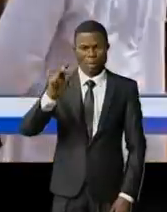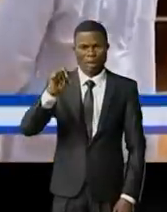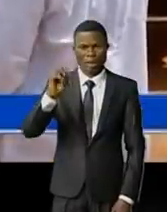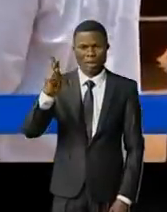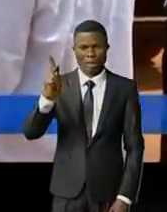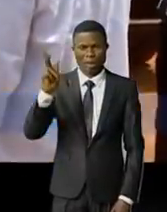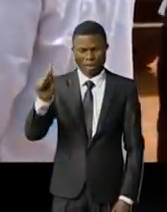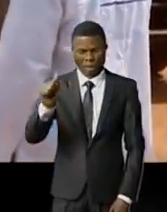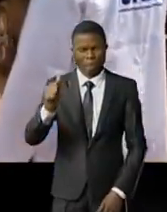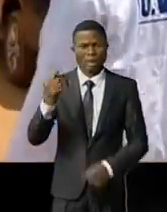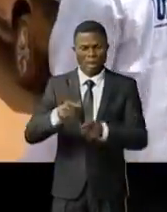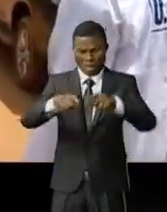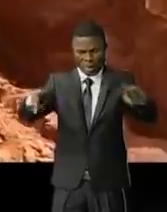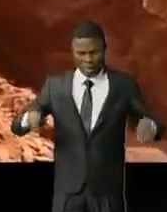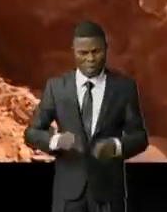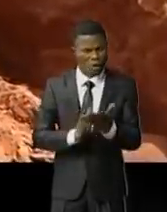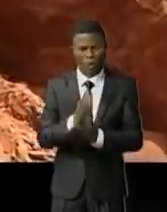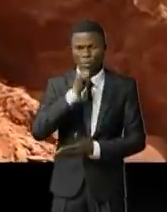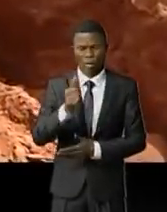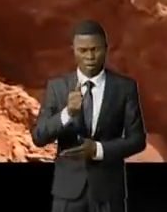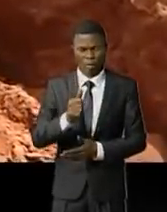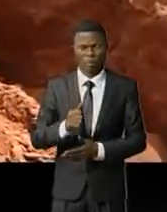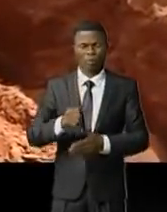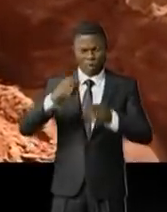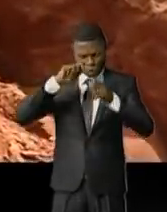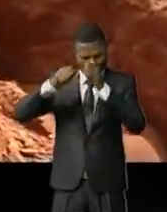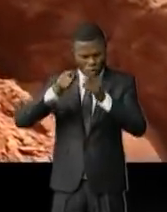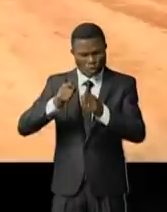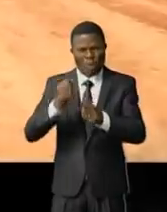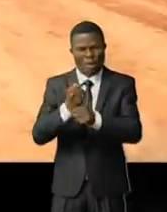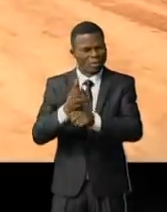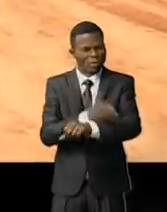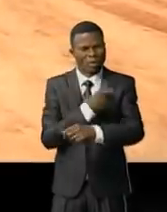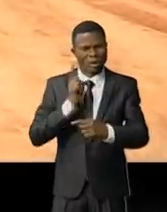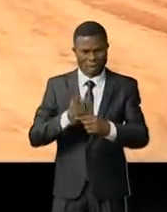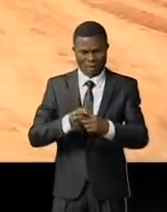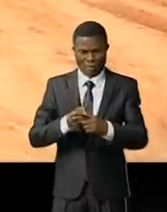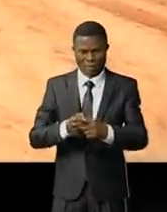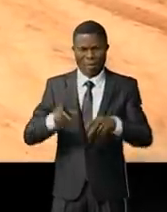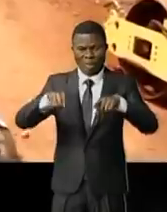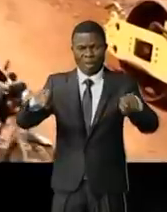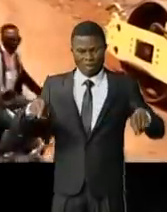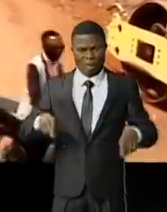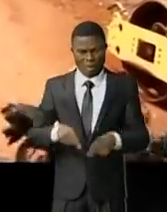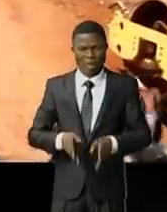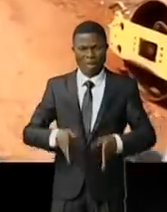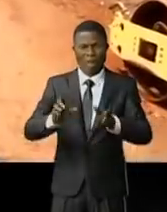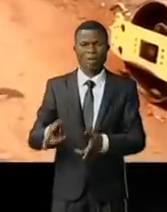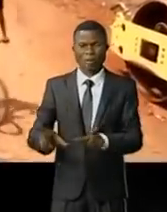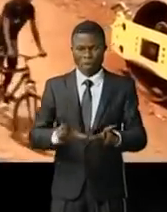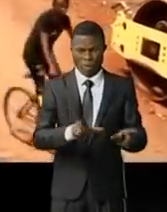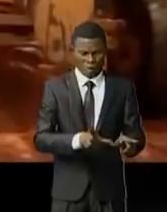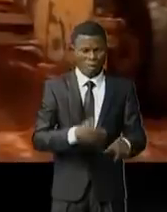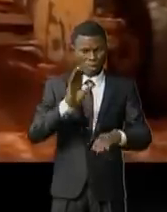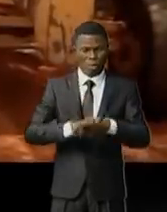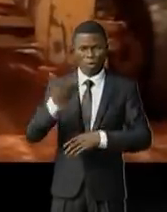cultées. Les parcelles ne sont pas bien alignées et les topographes ne savent pas comment avancer avec les travaux. Dans le quartier Kasulo, c'est l'avenue Lualaba qui a été